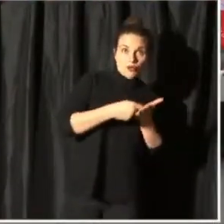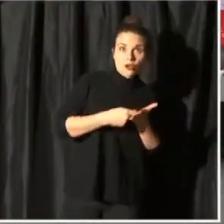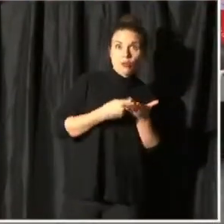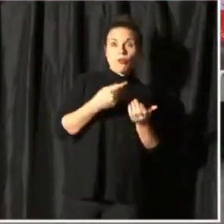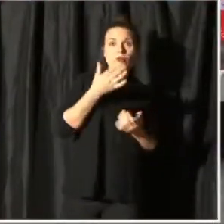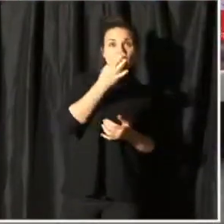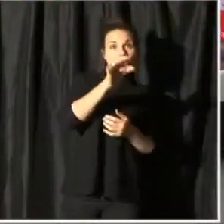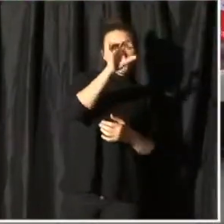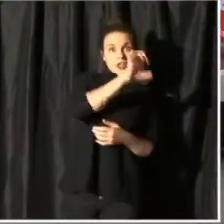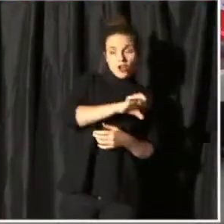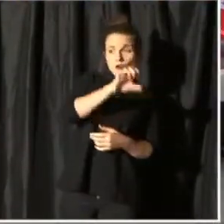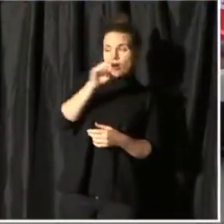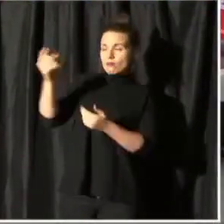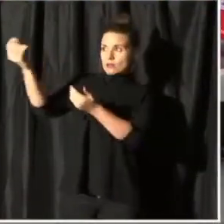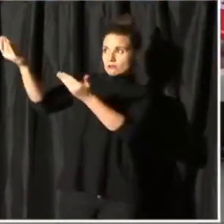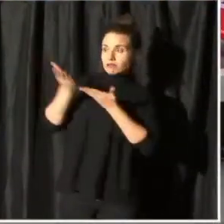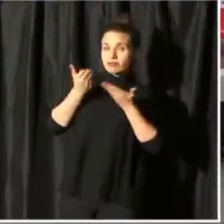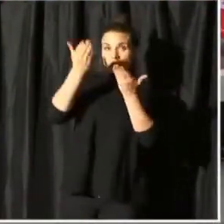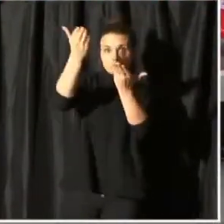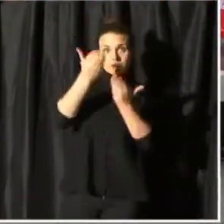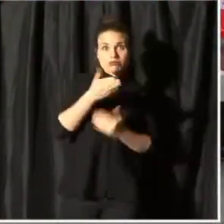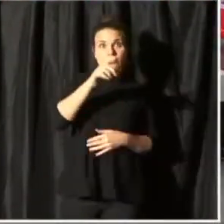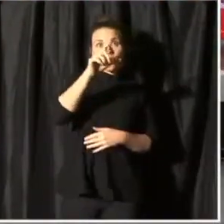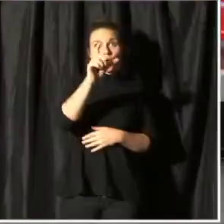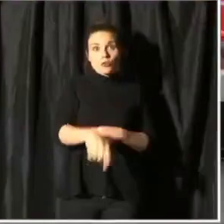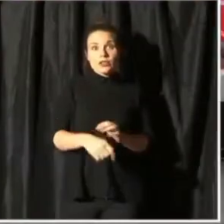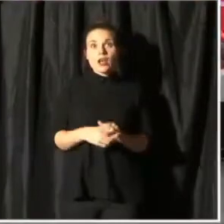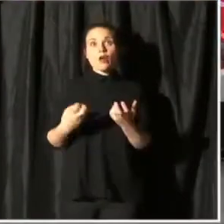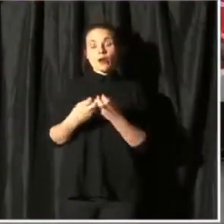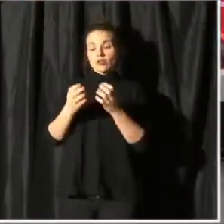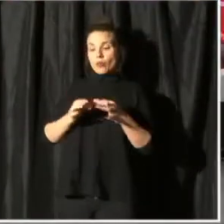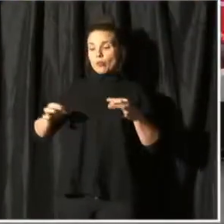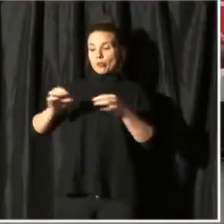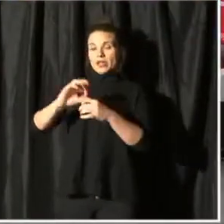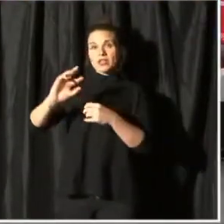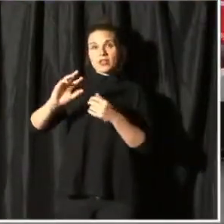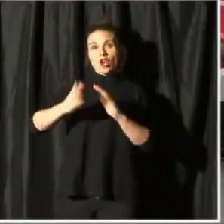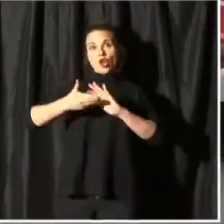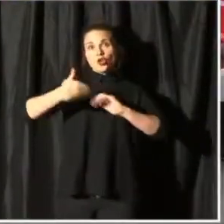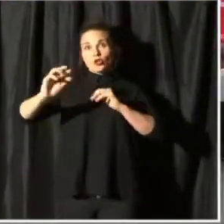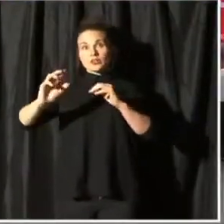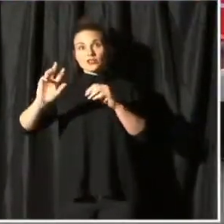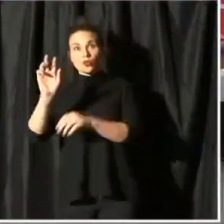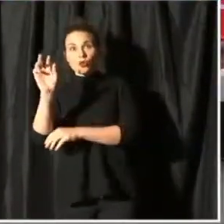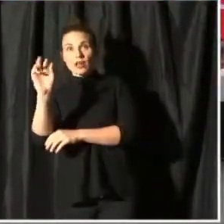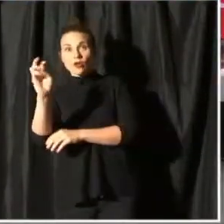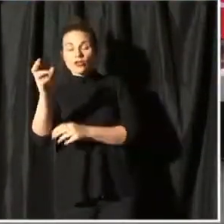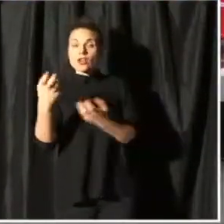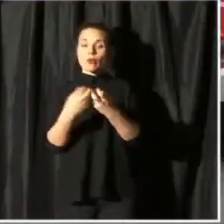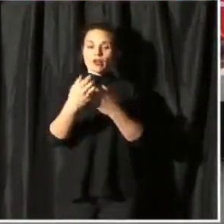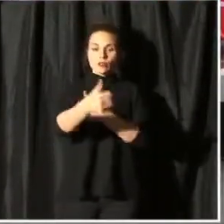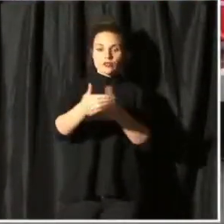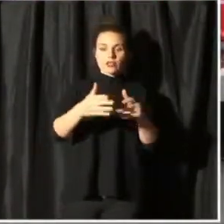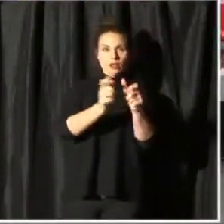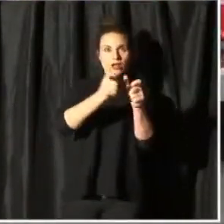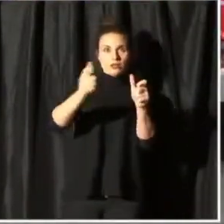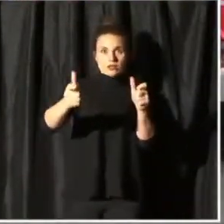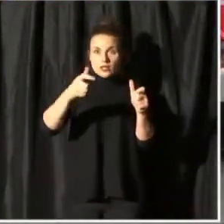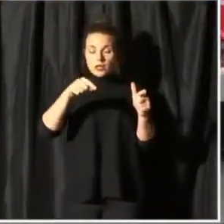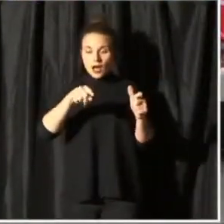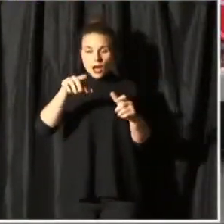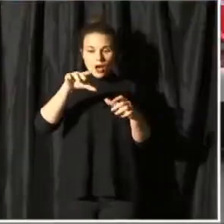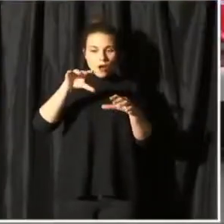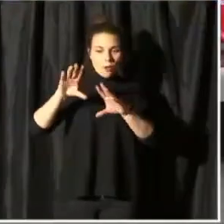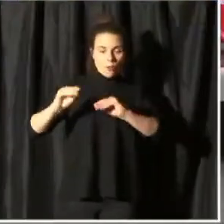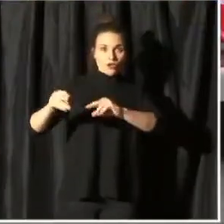dans les secteurs 13 et 10 pour des pays dans la transition écologique il ya des millions d'emplois créés dans l'industrie et j'en fais partie et c'est